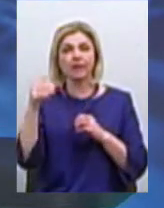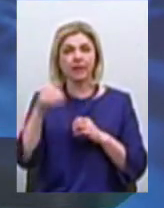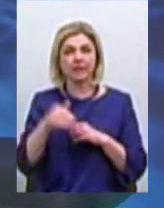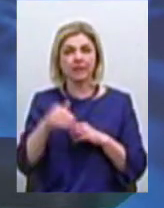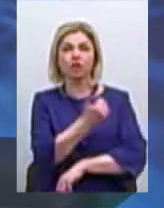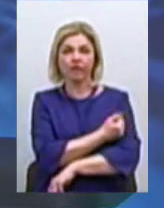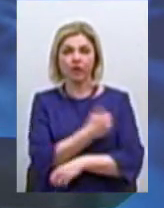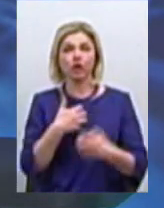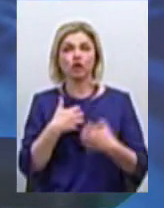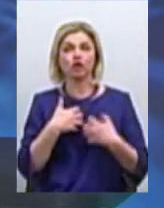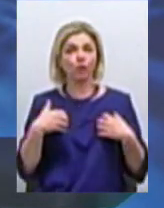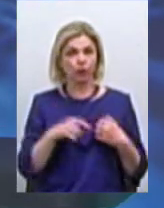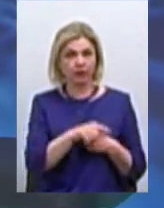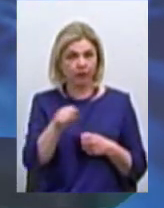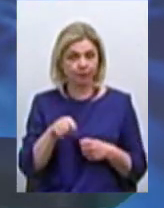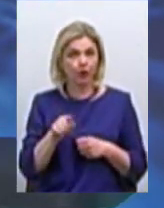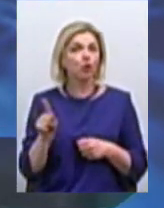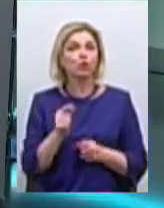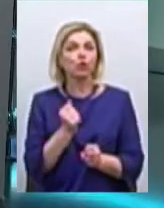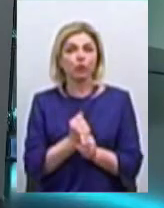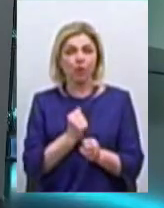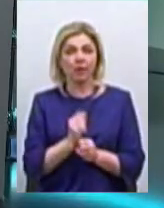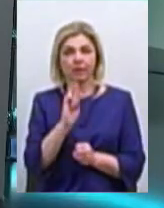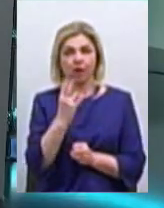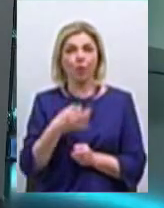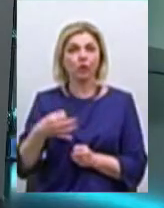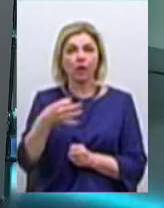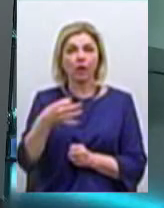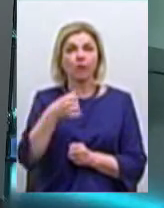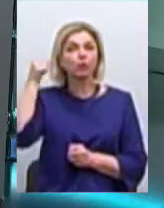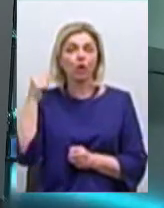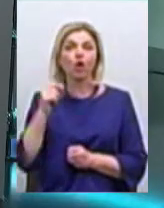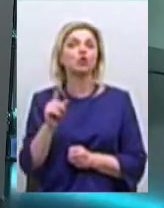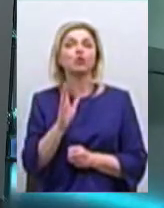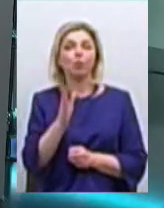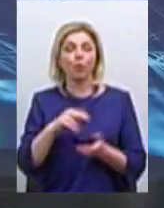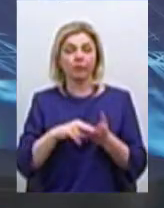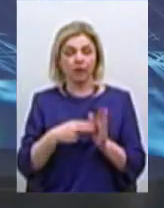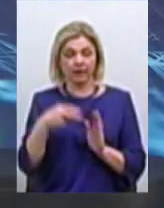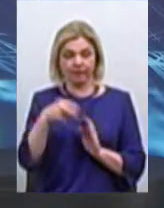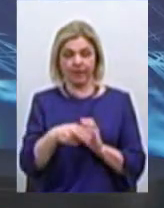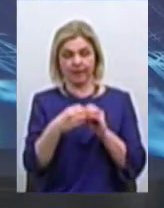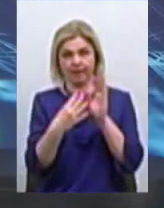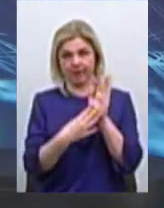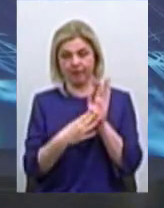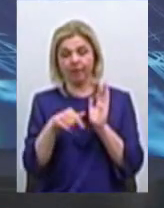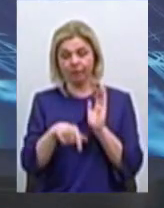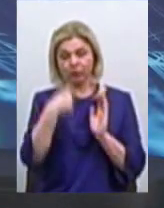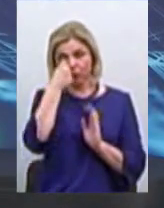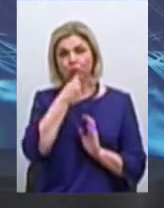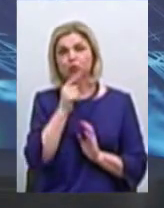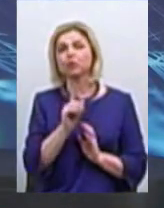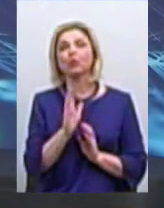тварилами. Що зроблено на Миколаївщині в минулому році і що планується в 2019-му, тобто в цьому році?